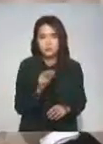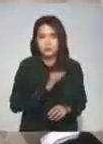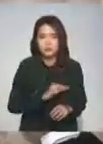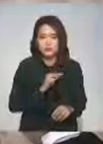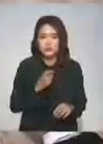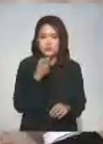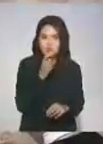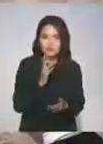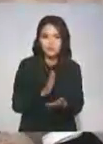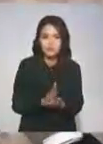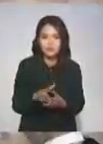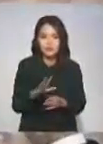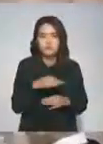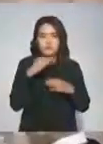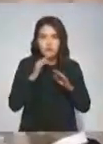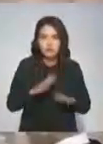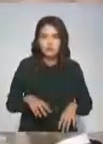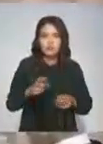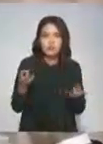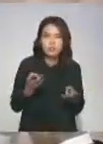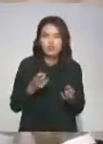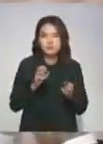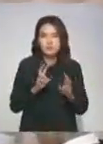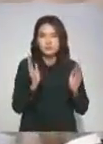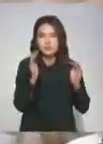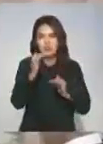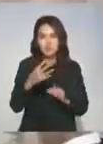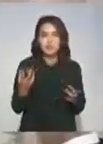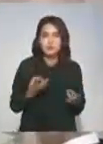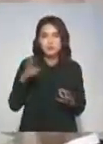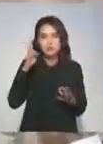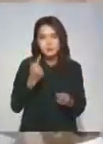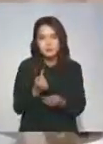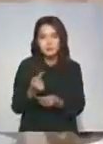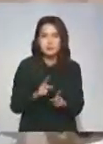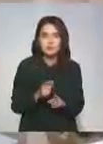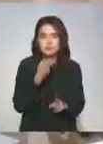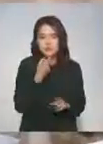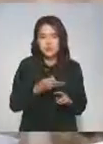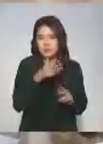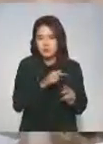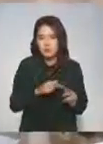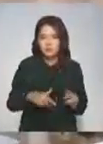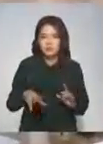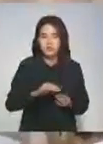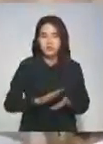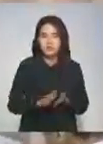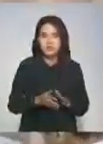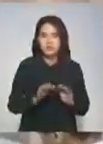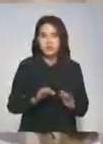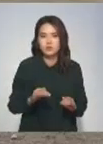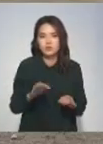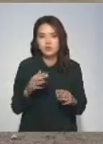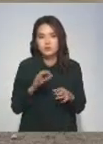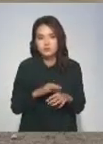ортамызды шымылдық қана бөліп тұр. Интерактивті тақта жоқ. Суықта дәретханаға шығу да мұң. Кейде отты көп жаққанда ыстықтан балалар маужырап ұйықтап